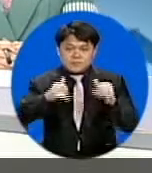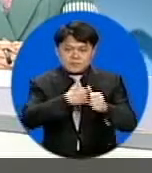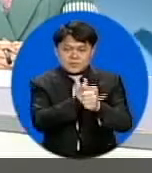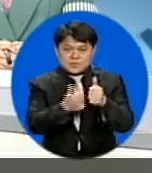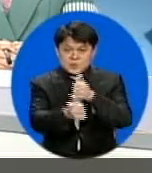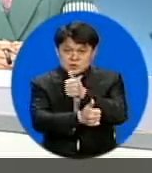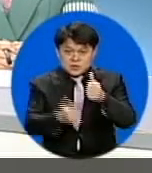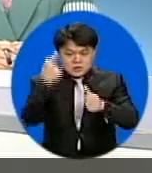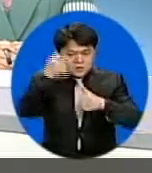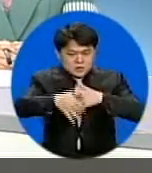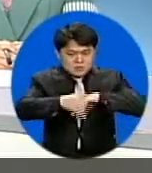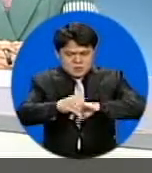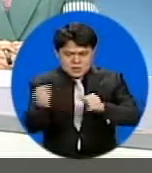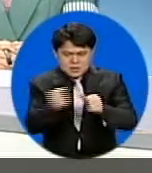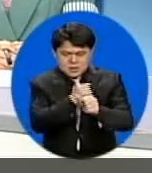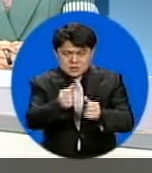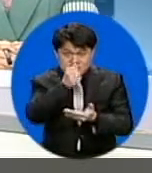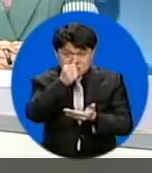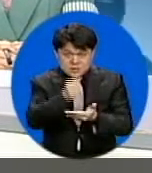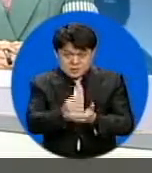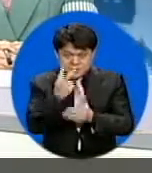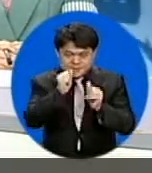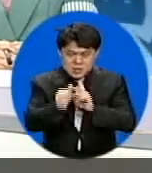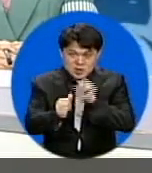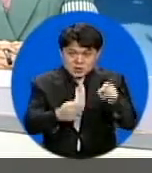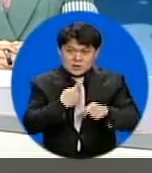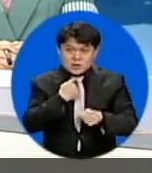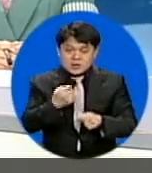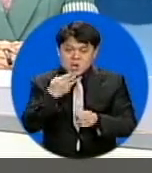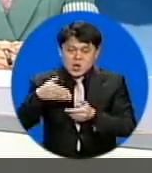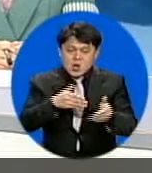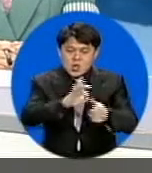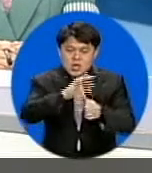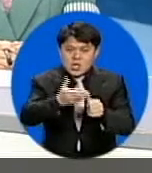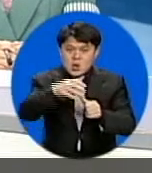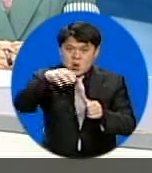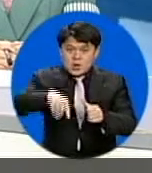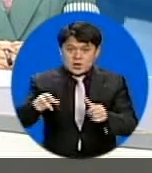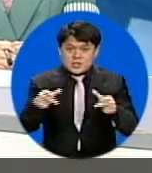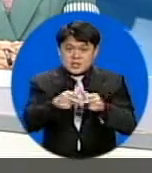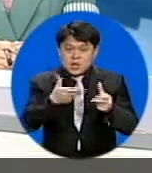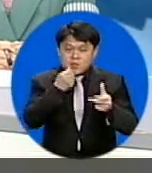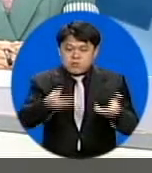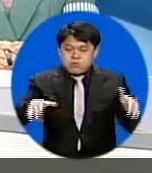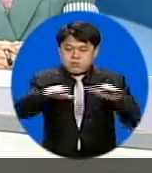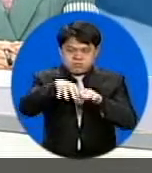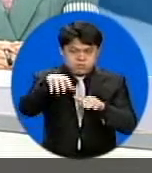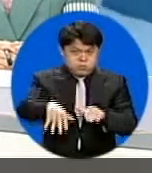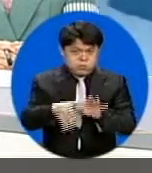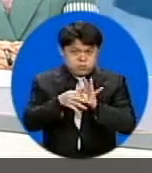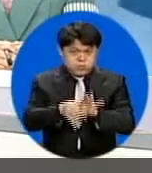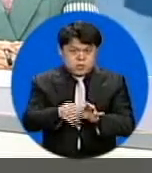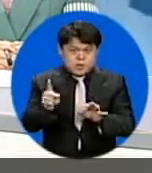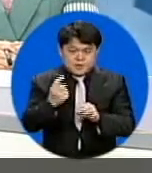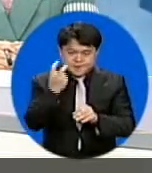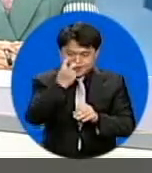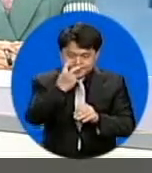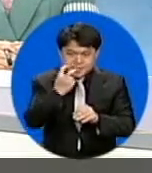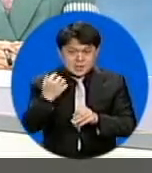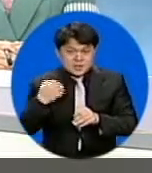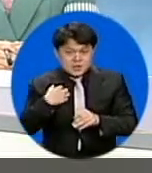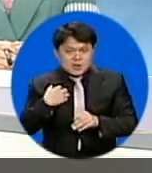국가인권위원회가 지적장애인을 학대한 혐의로 검찰에 고발된 경기도 안양시의 한 장애인 복지시설과 관련해